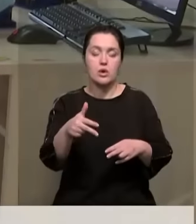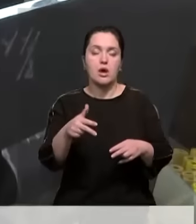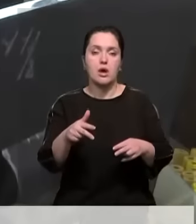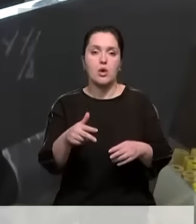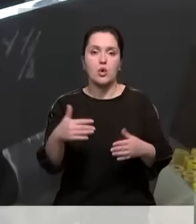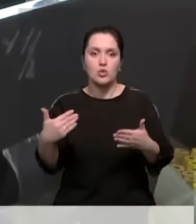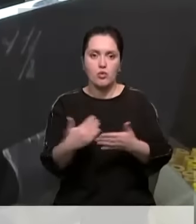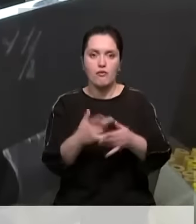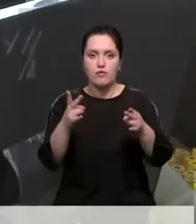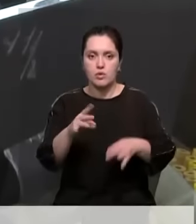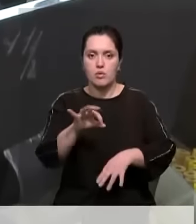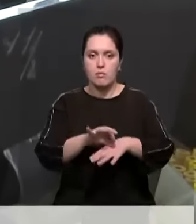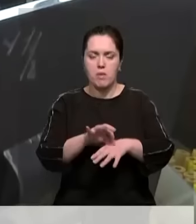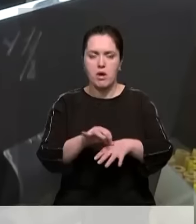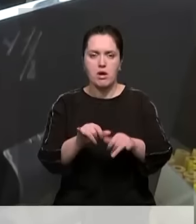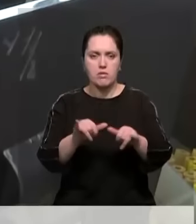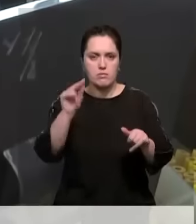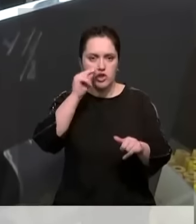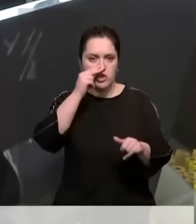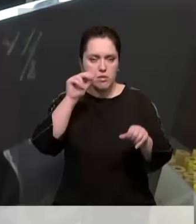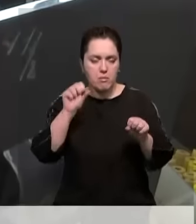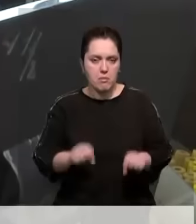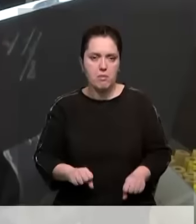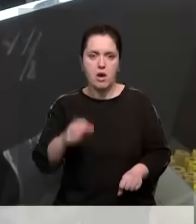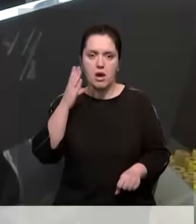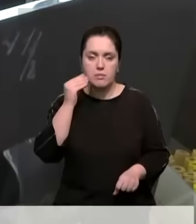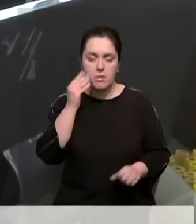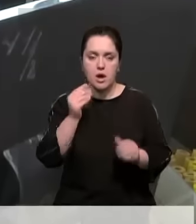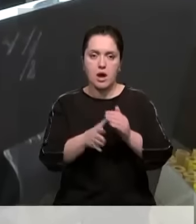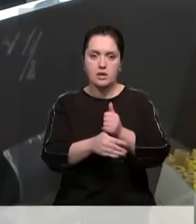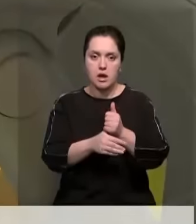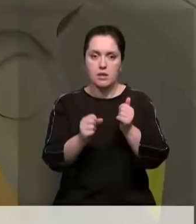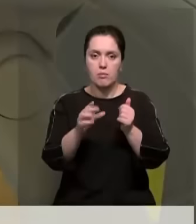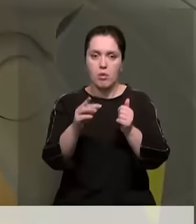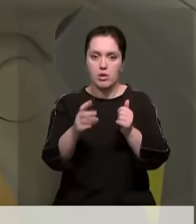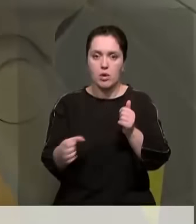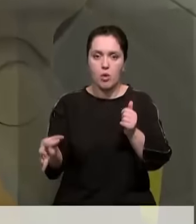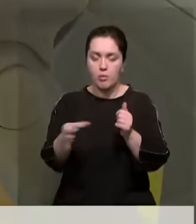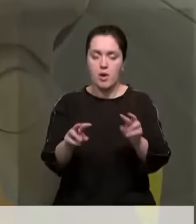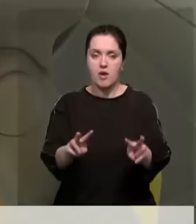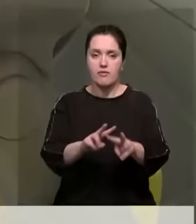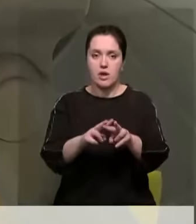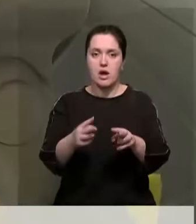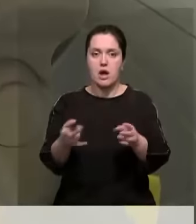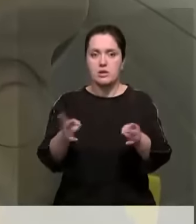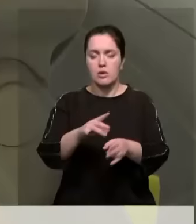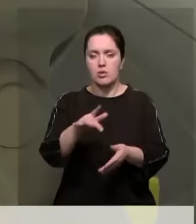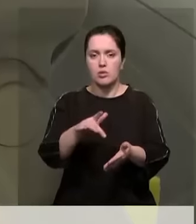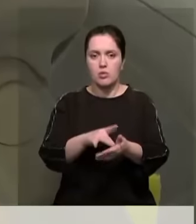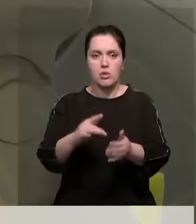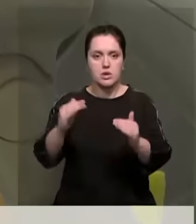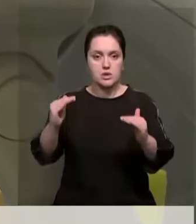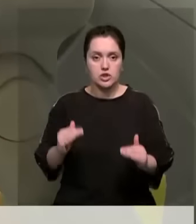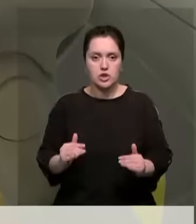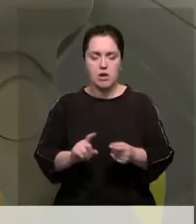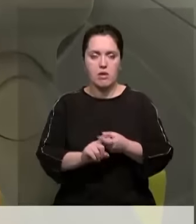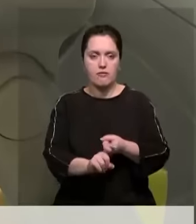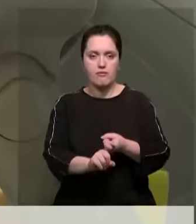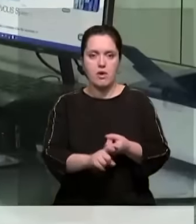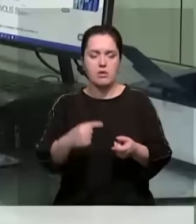ВИЧ. Наибольший рост зарегистрирован в Шымкенте, Алматинской, Атырауской, Акмолинской областях и в Астане. В остальных регионах врачи отмечают снижение. Инфекция